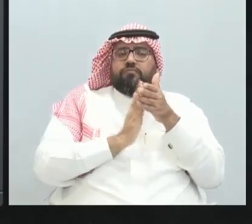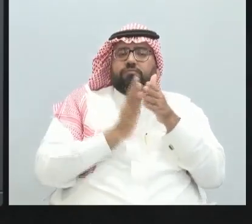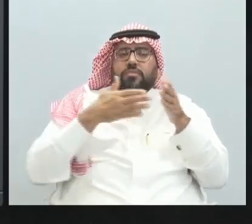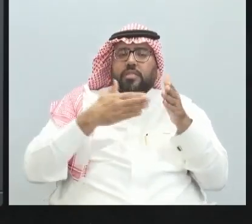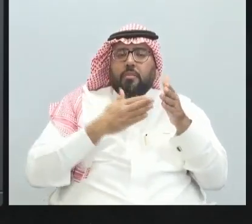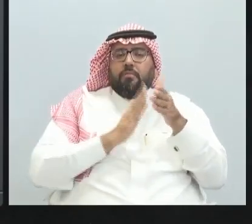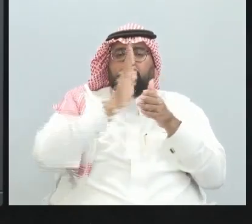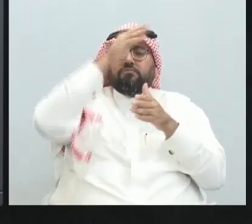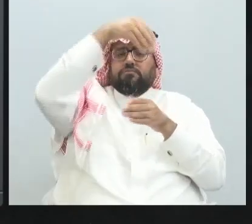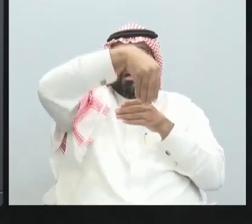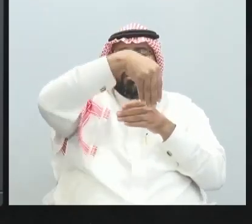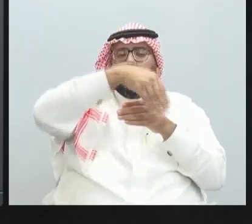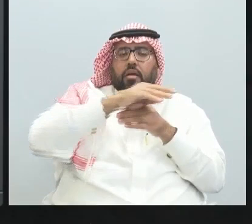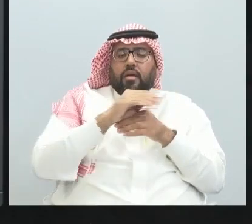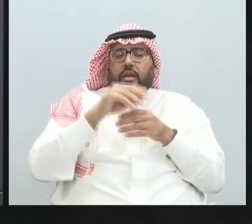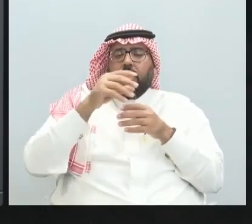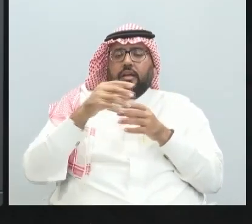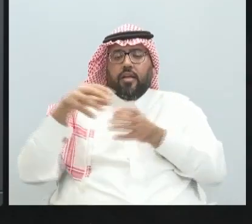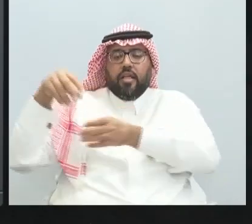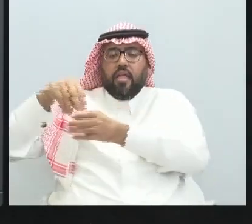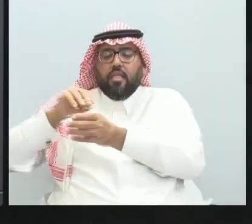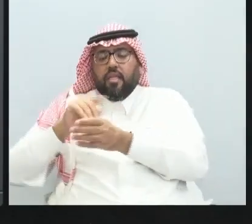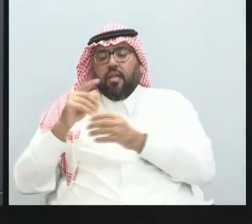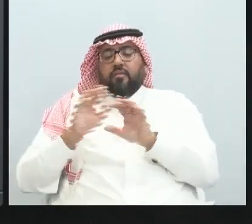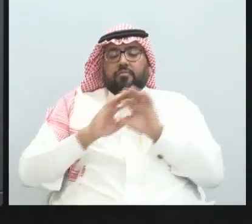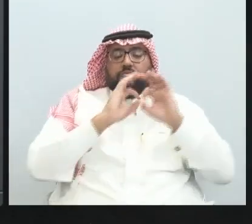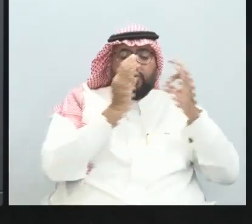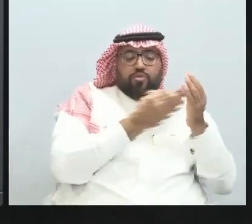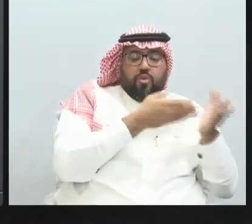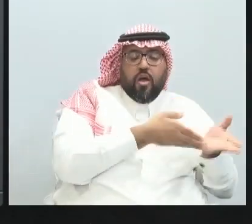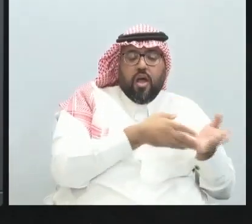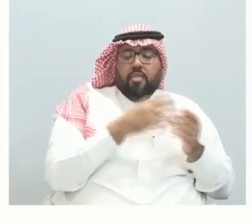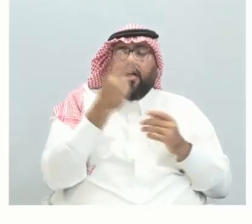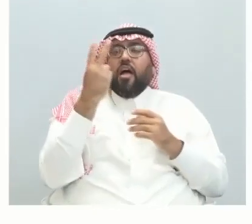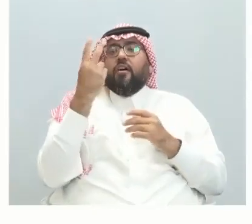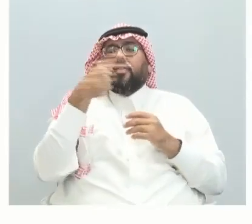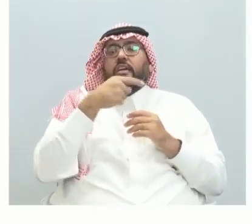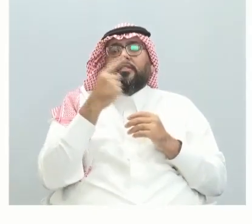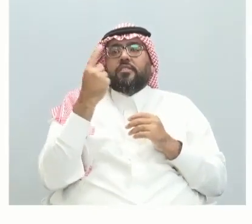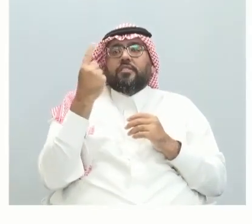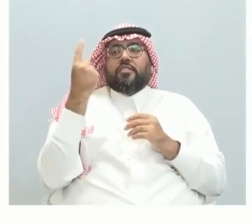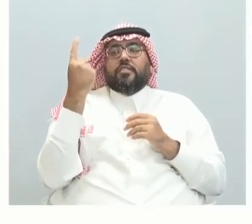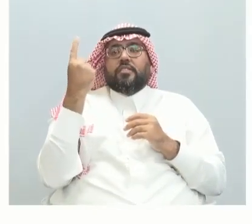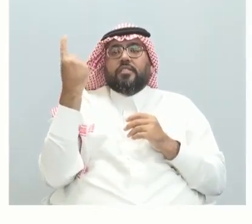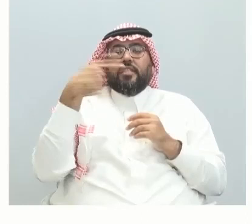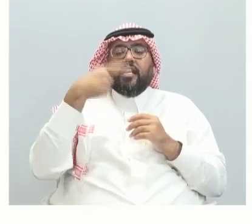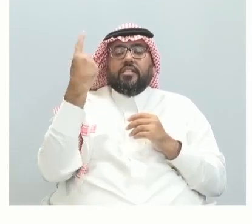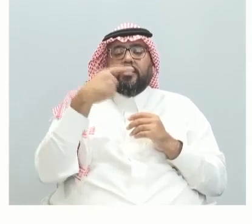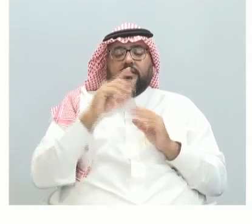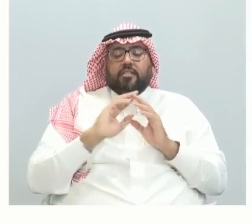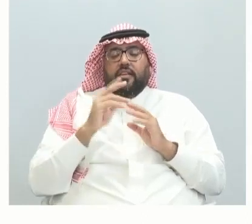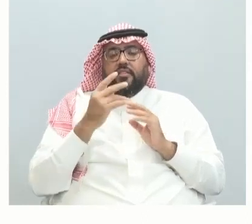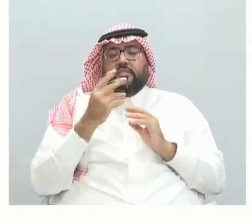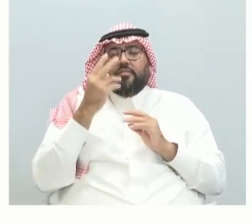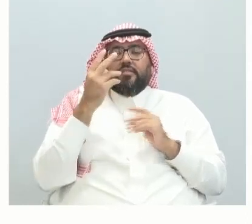عددهما احسنتم احد عشر اذا اثنا عشر قفزت واحده اصبح